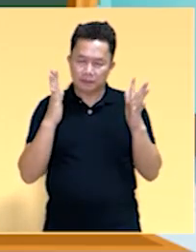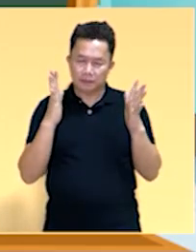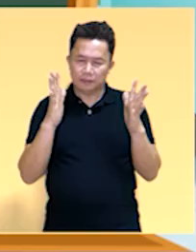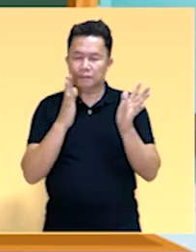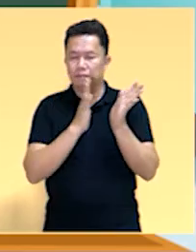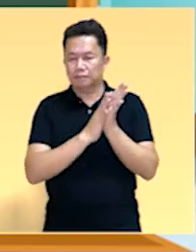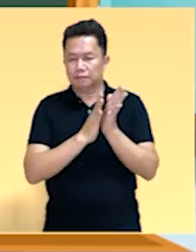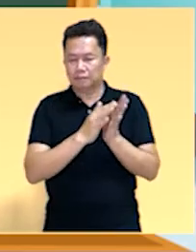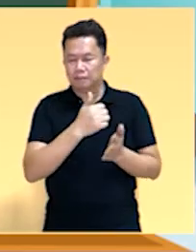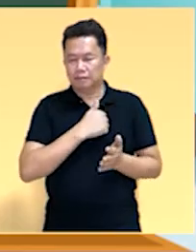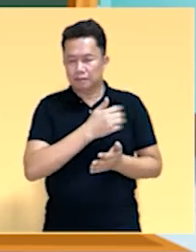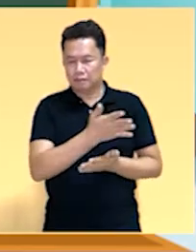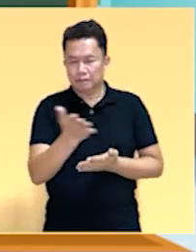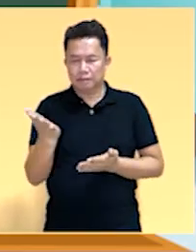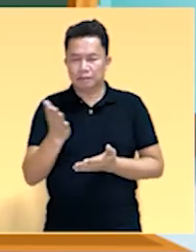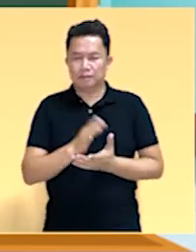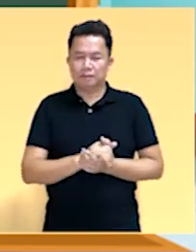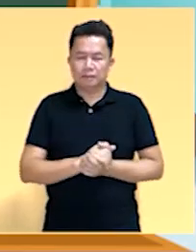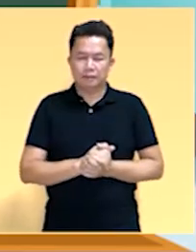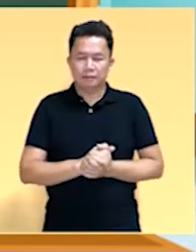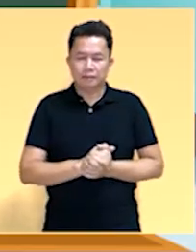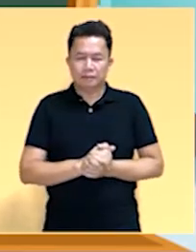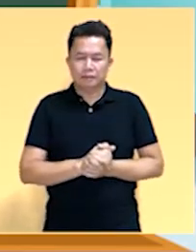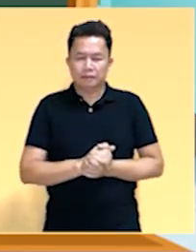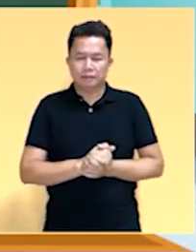palakpakan ninyo ang inyong mga sarili.